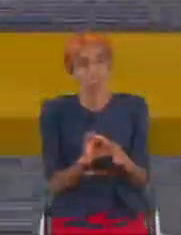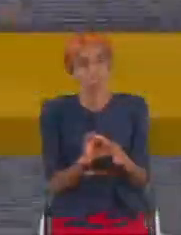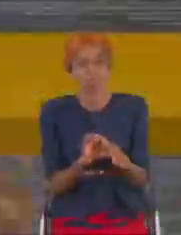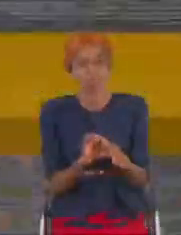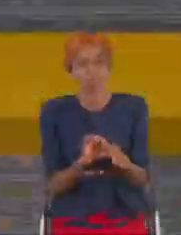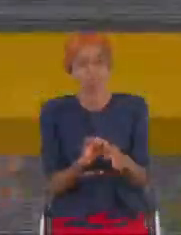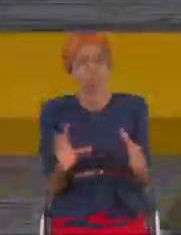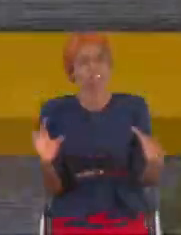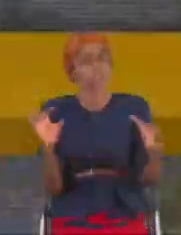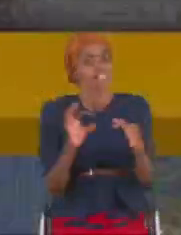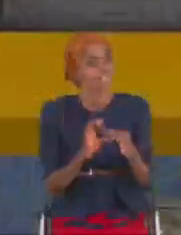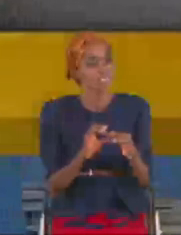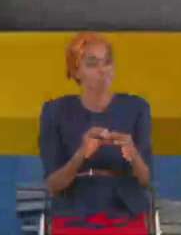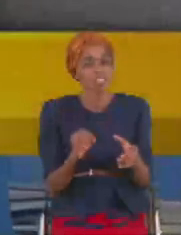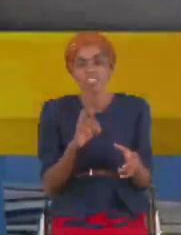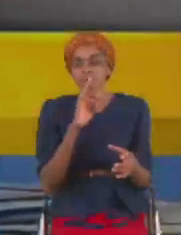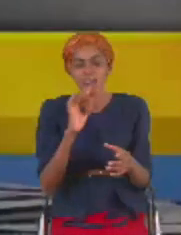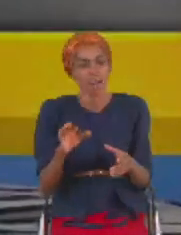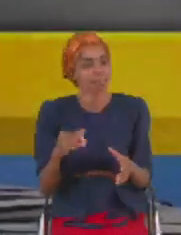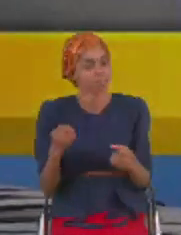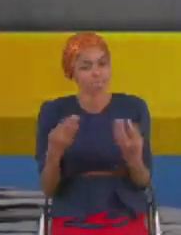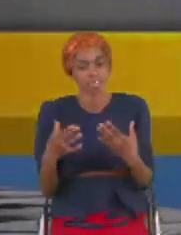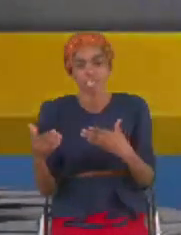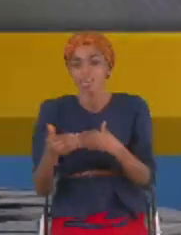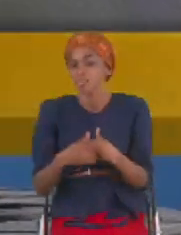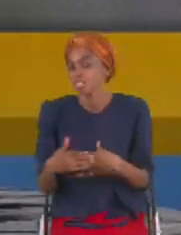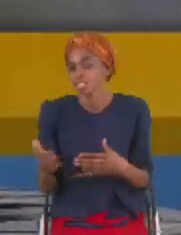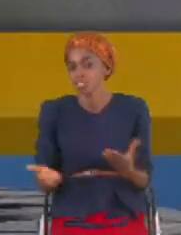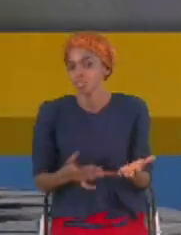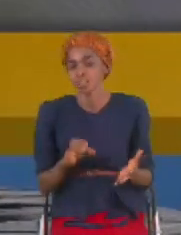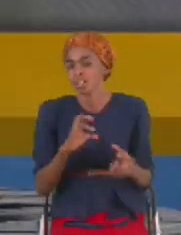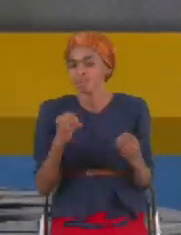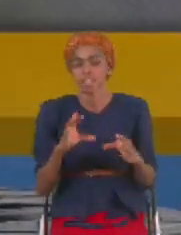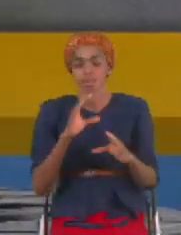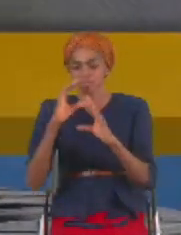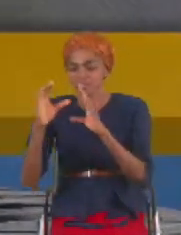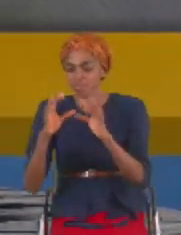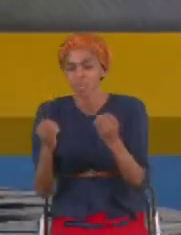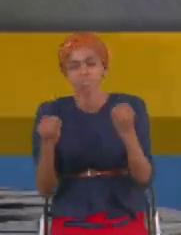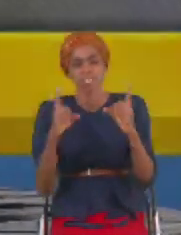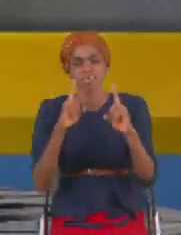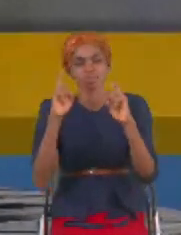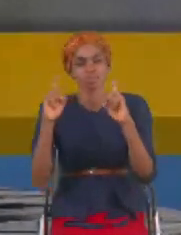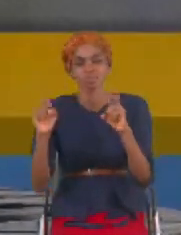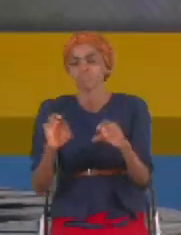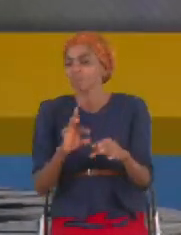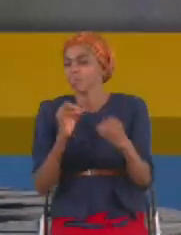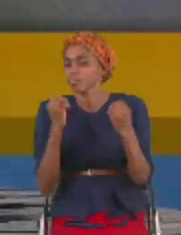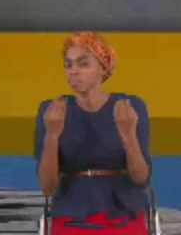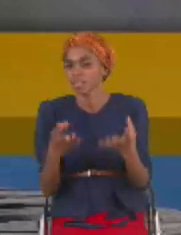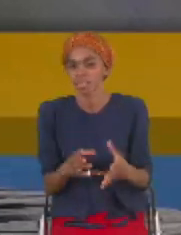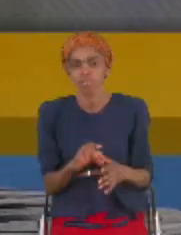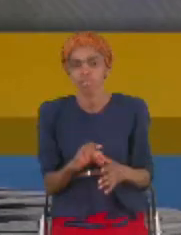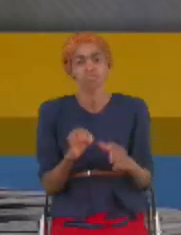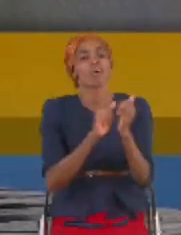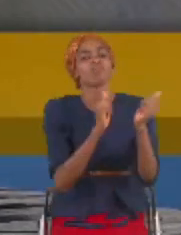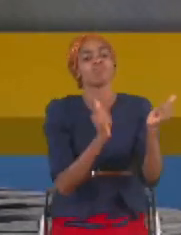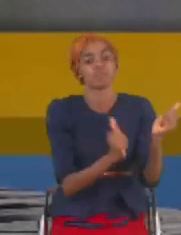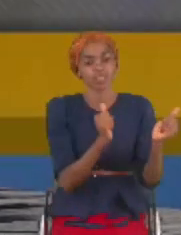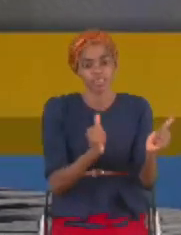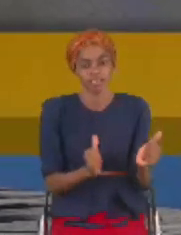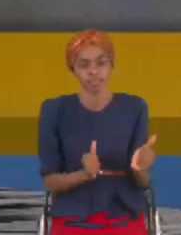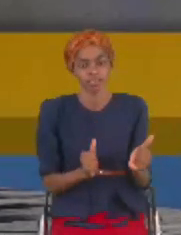les engagements sont nombreux les invitations sont nombreuses les discussions sont nombreux les questions sont nombreuses tu dois et voûtes